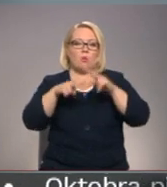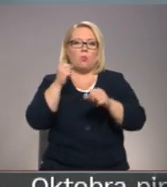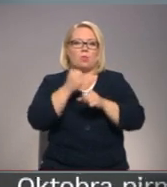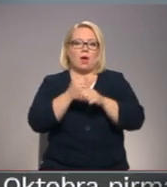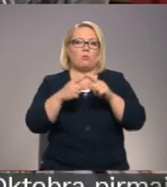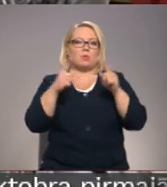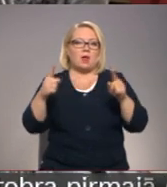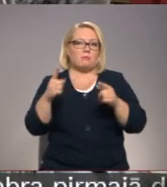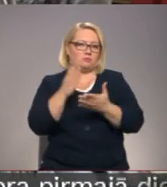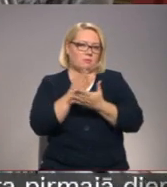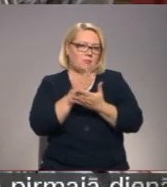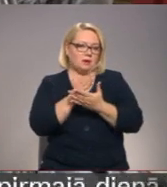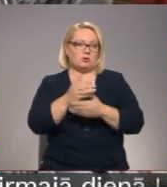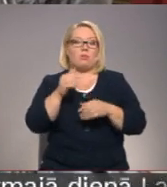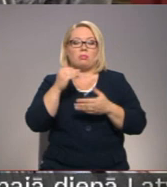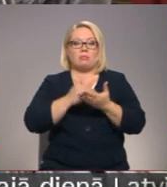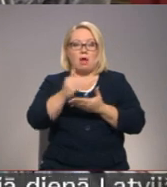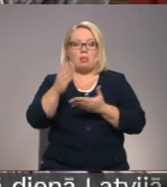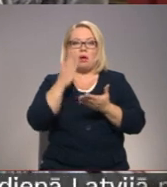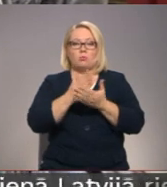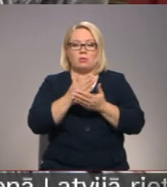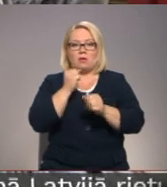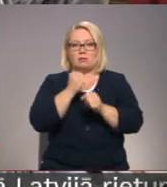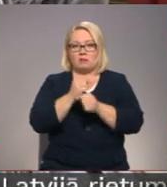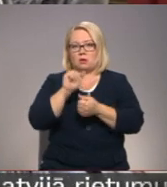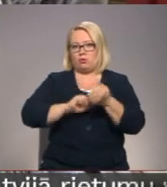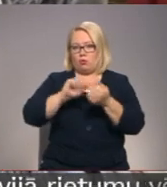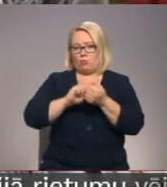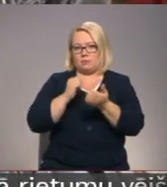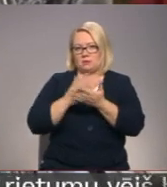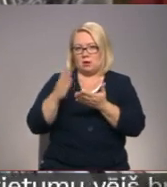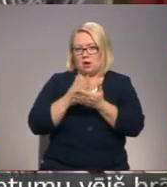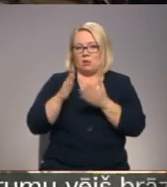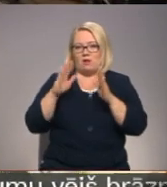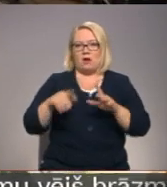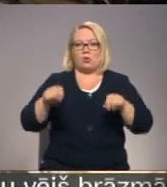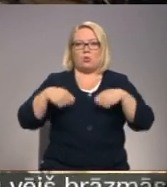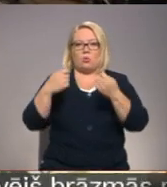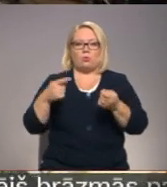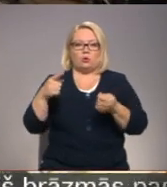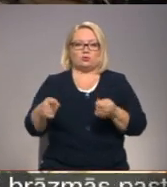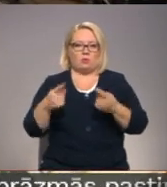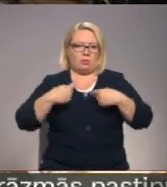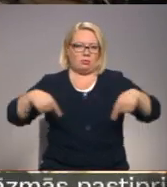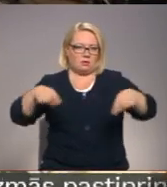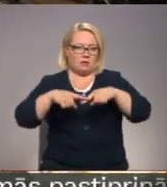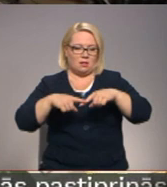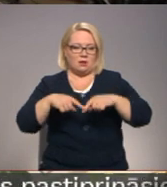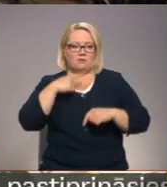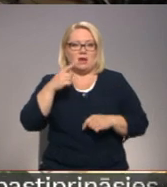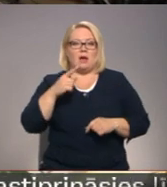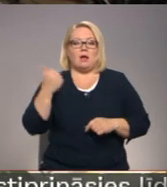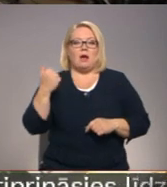izpildīts. Tālāk jau norisinās darbs pie dokumentācijas sakārtošanas, lai objektu nodotu eksploatācijā. Tas, kas var ieilgt parasti līdz